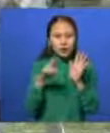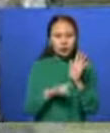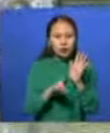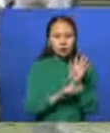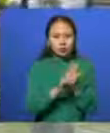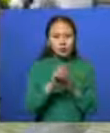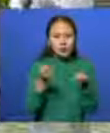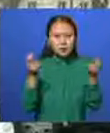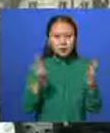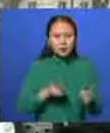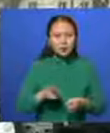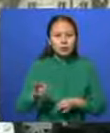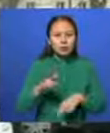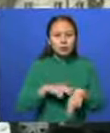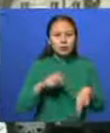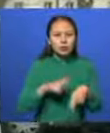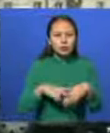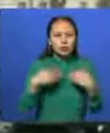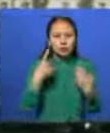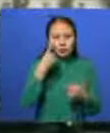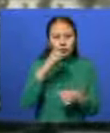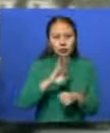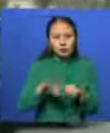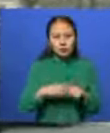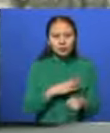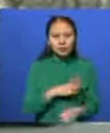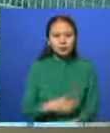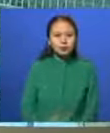жүргізілген арнайы операция кезінде полицейлер олардың көзін жойды.